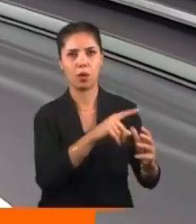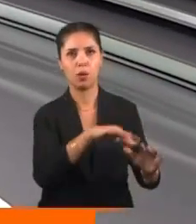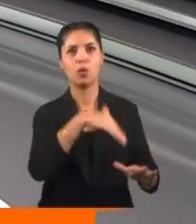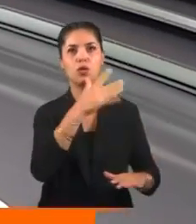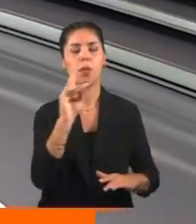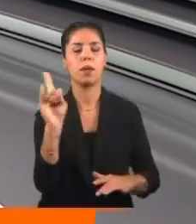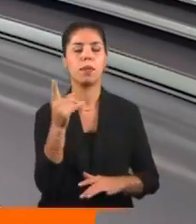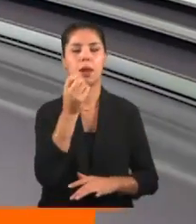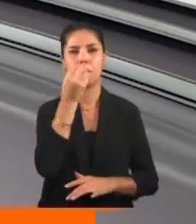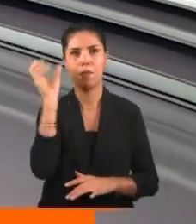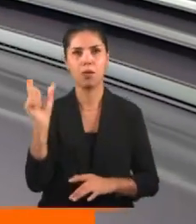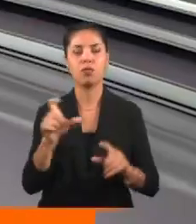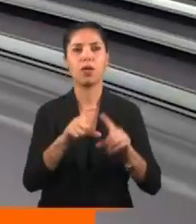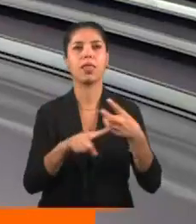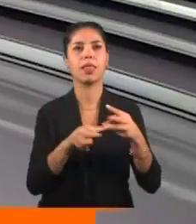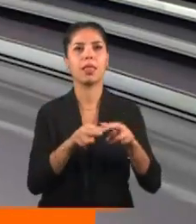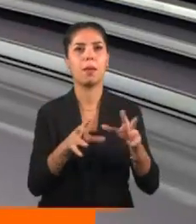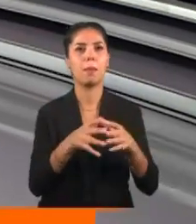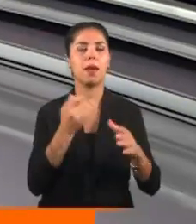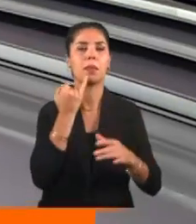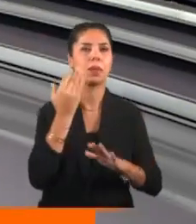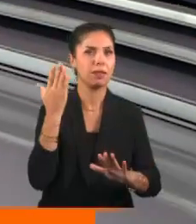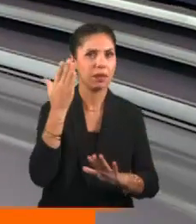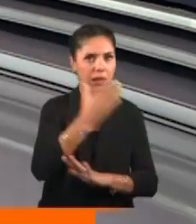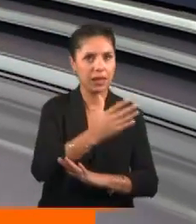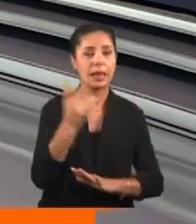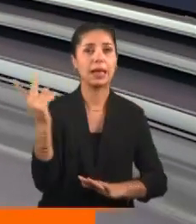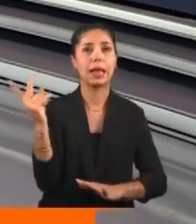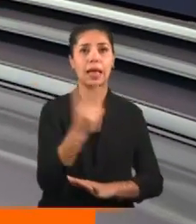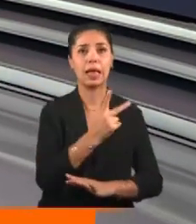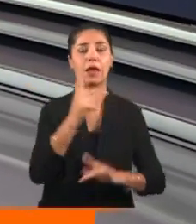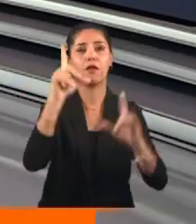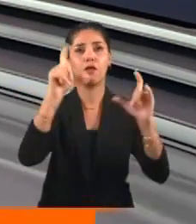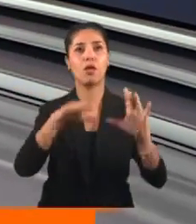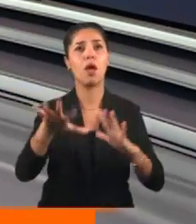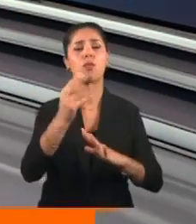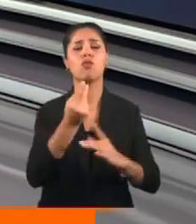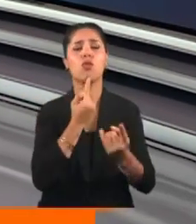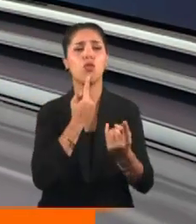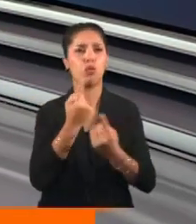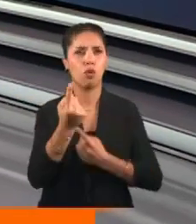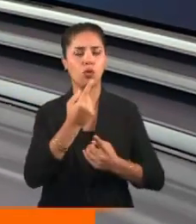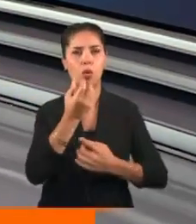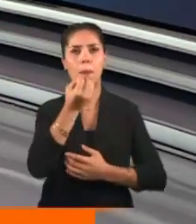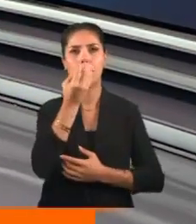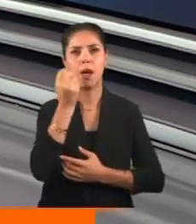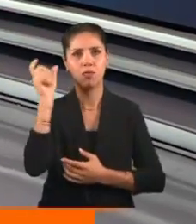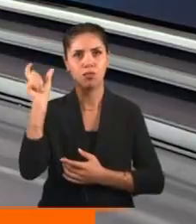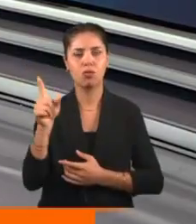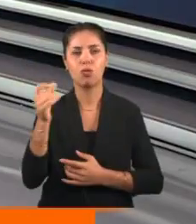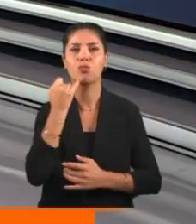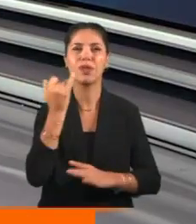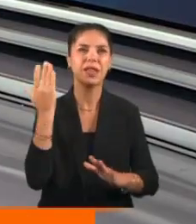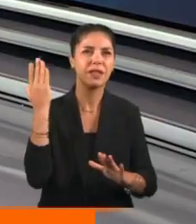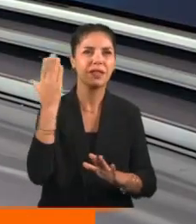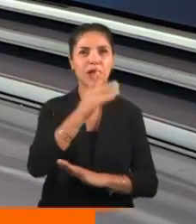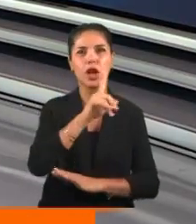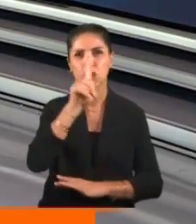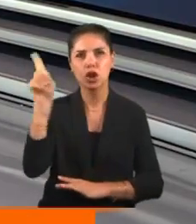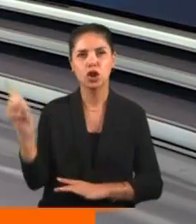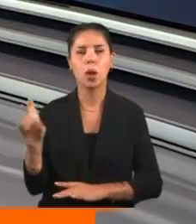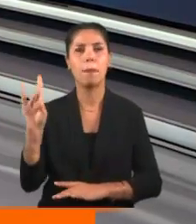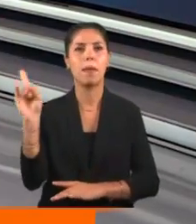lideri Devlet Bahçeli'nin DEM Parti sıralarına yaptığı ziyaret. İki görüntü de çok konuşuldu bugün. Bahçeli'ye gazeteciler o ziyareti sorduğunda MHP lideri